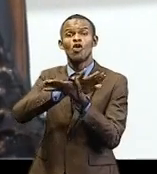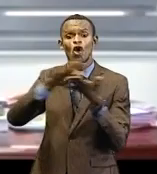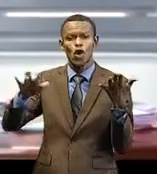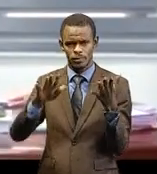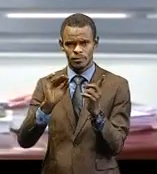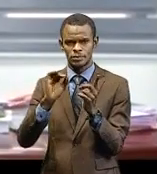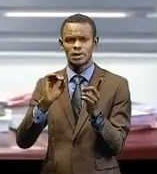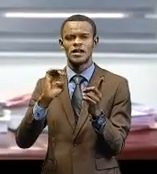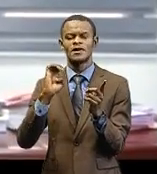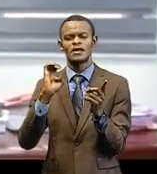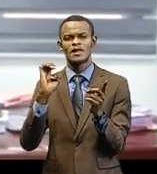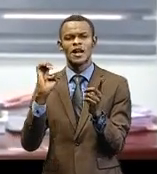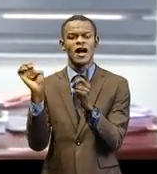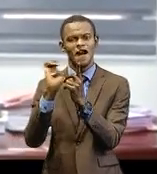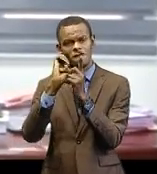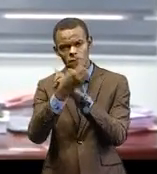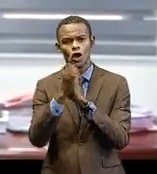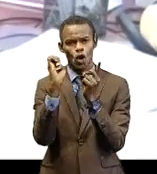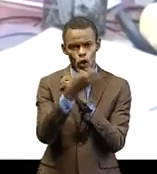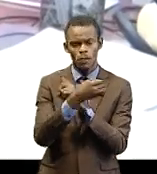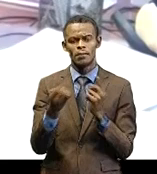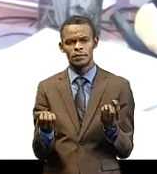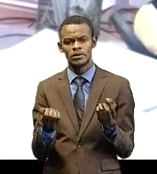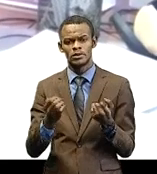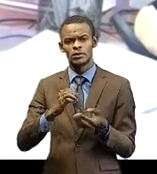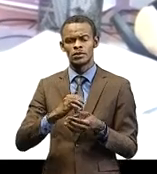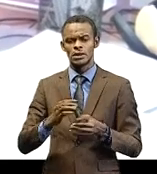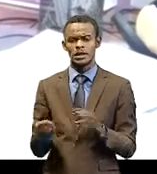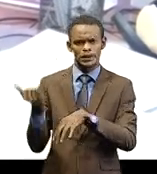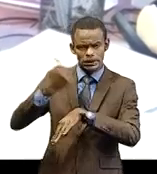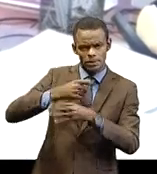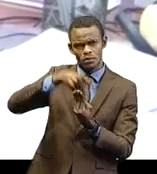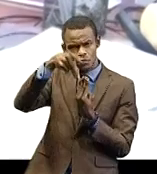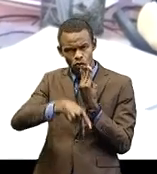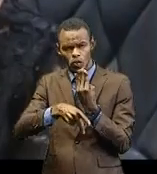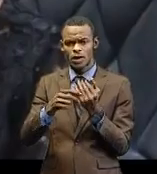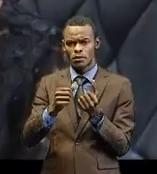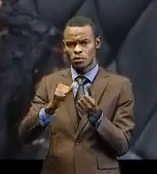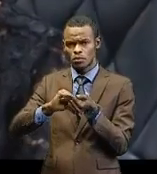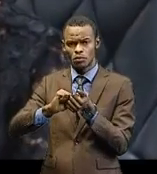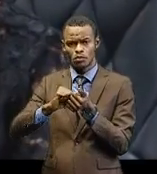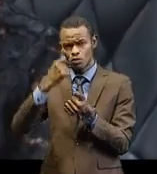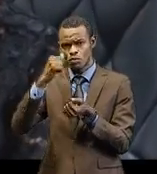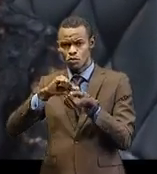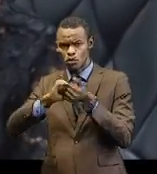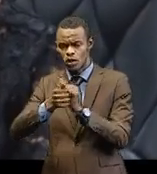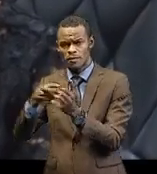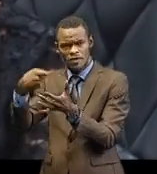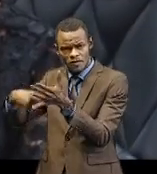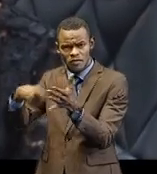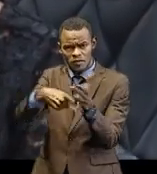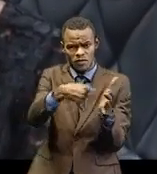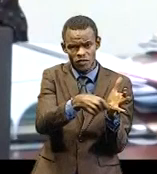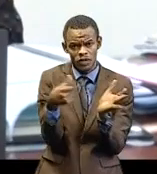la bonne gouvernance et de mettre en œuvre la stratégie d'élargissement de l'assiette fiscale permettant la mobilisation des recettes dans